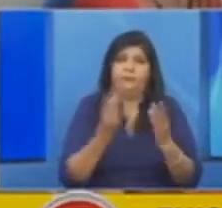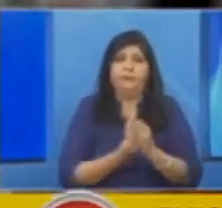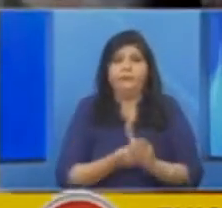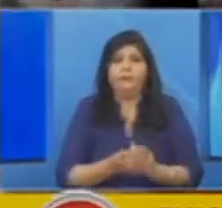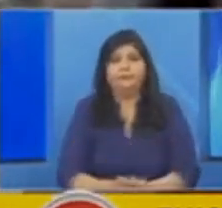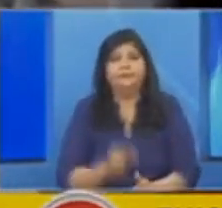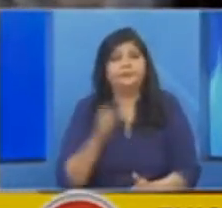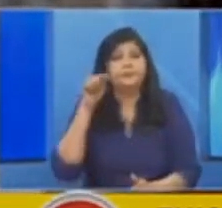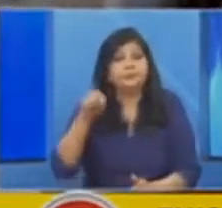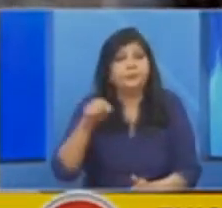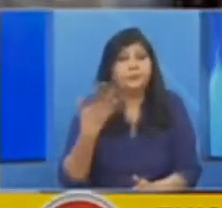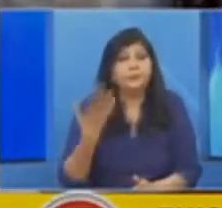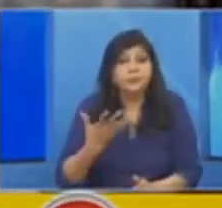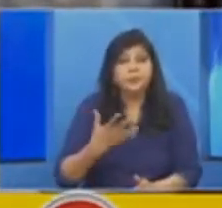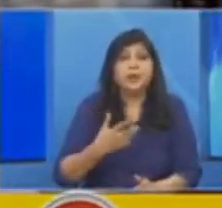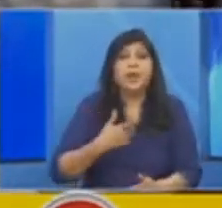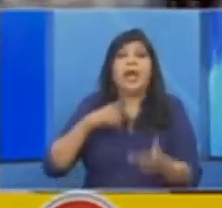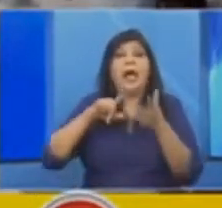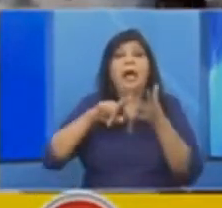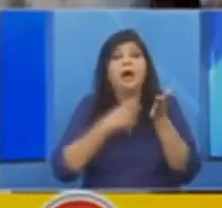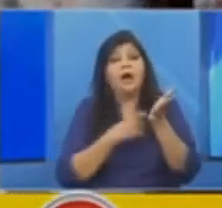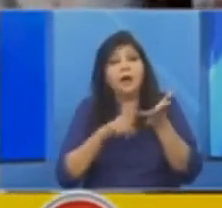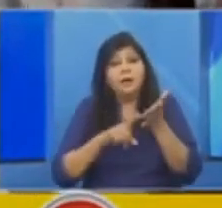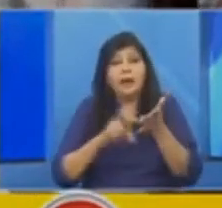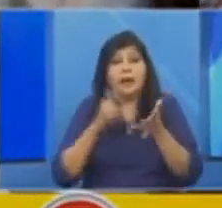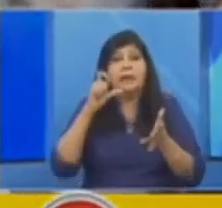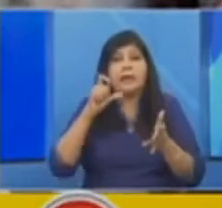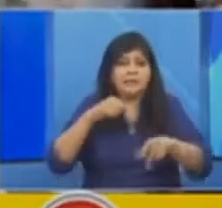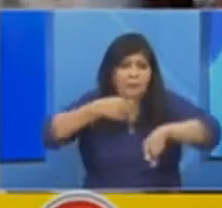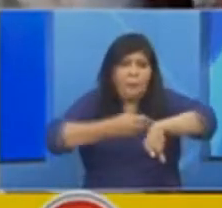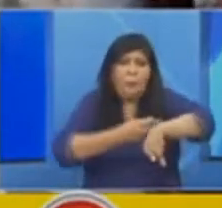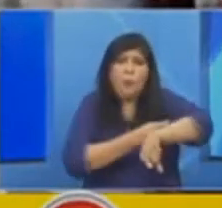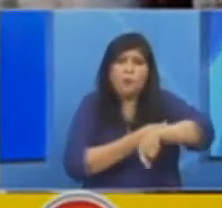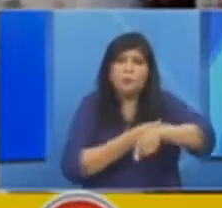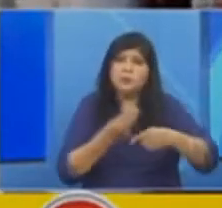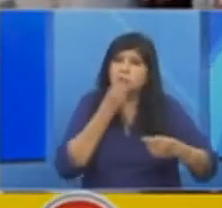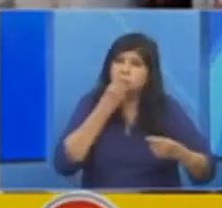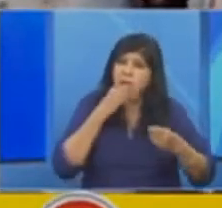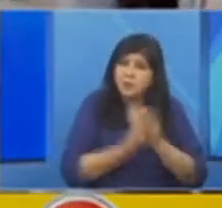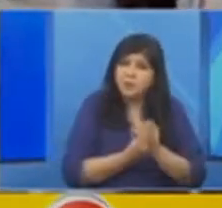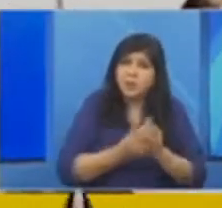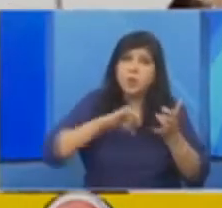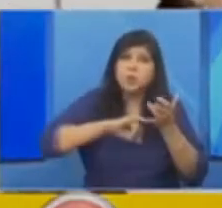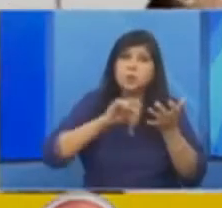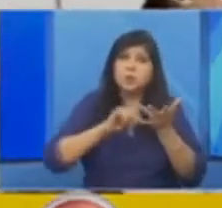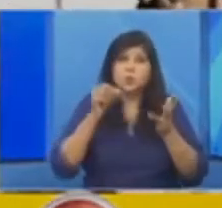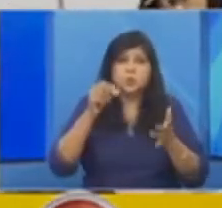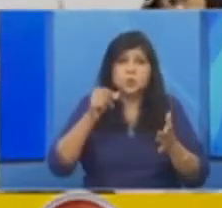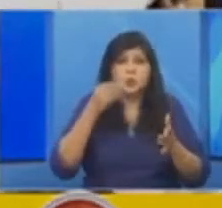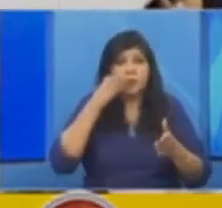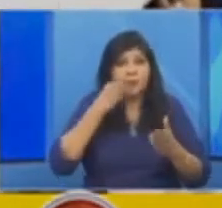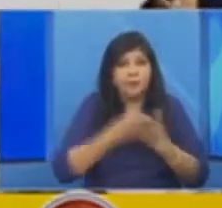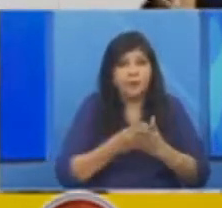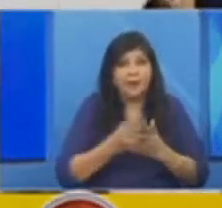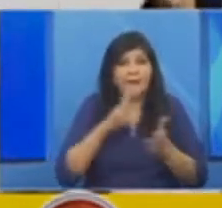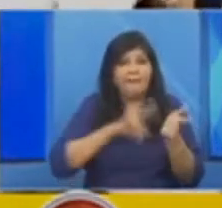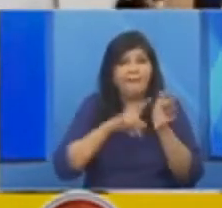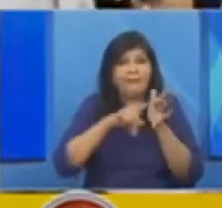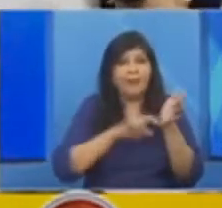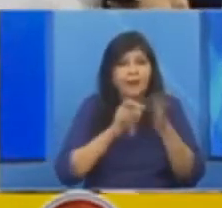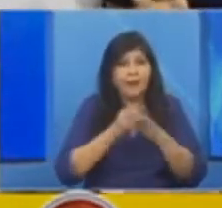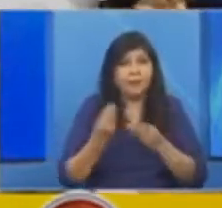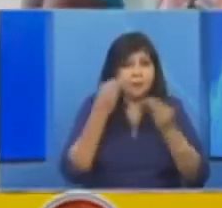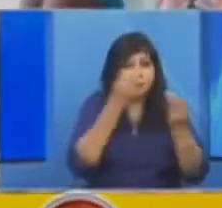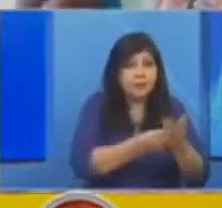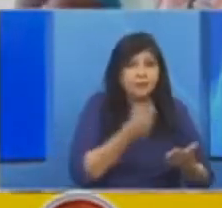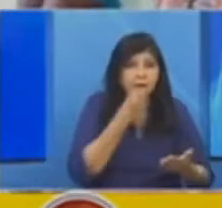आपको आयन, कैल्सम मिल रहे हैं या नहीं, सोडियम मिल रहा है या नहीं, विटामिन्स मिल रहे हैं या